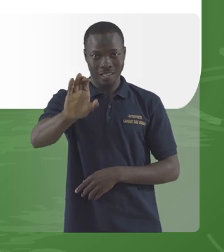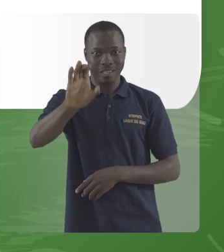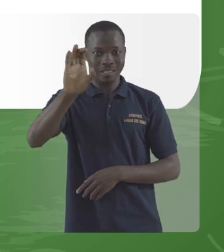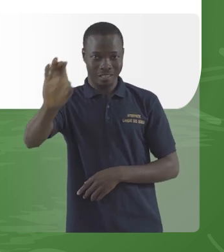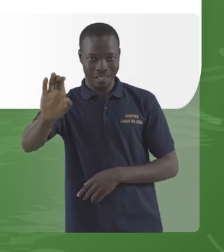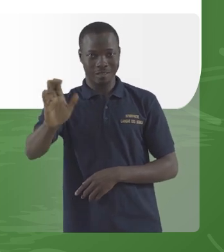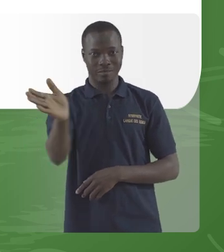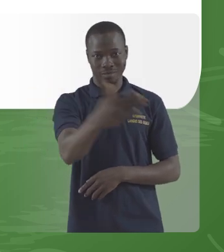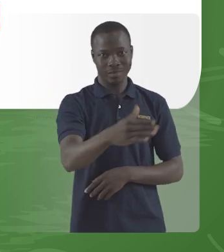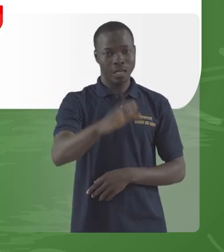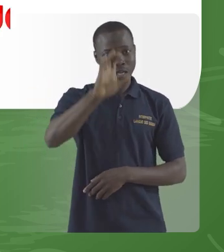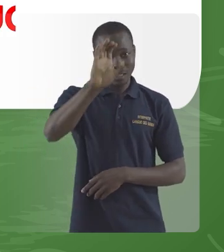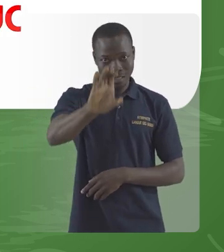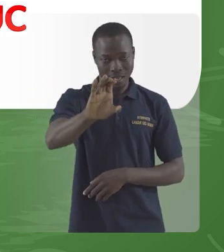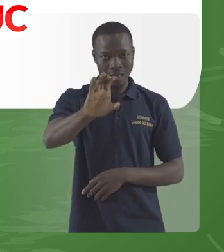CCC,